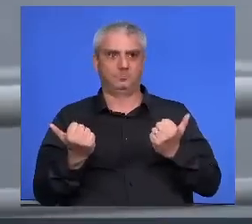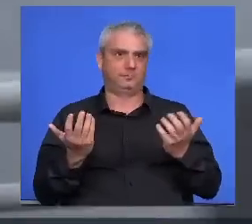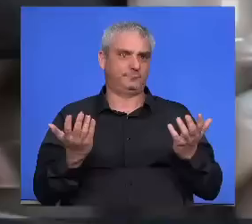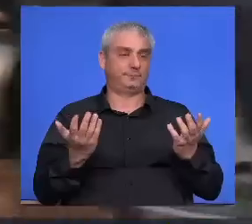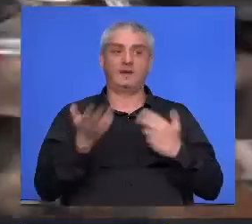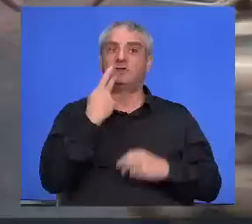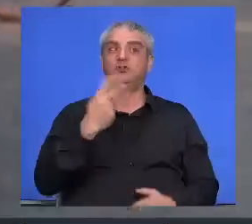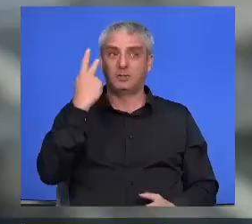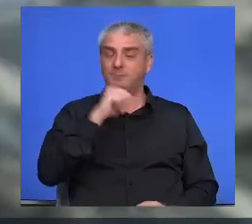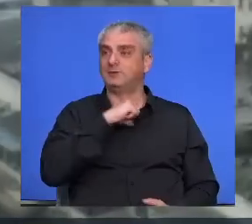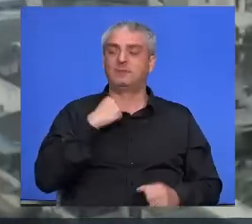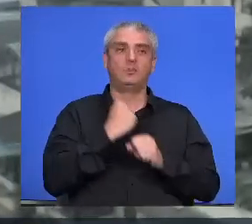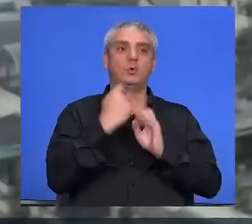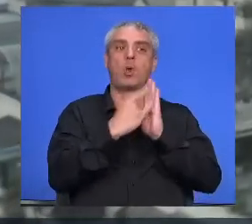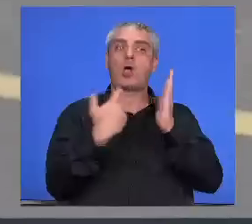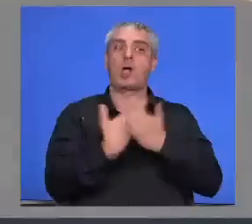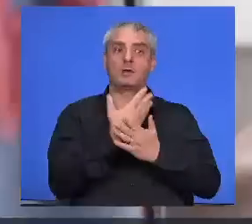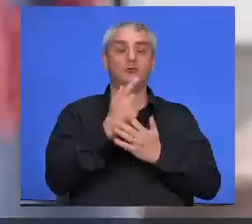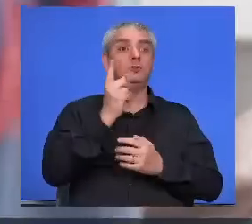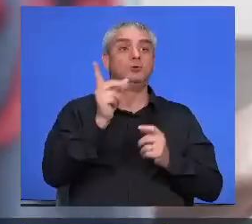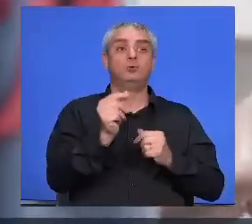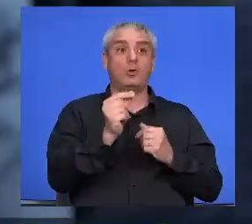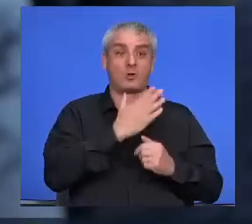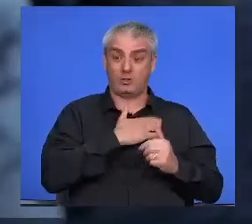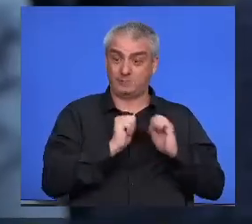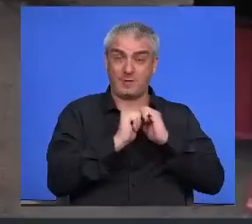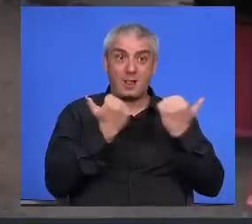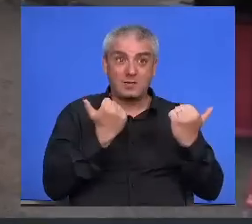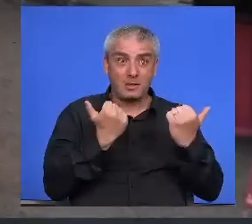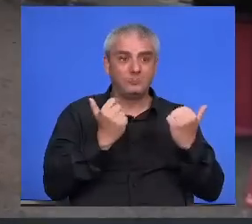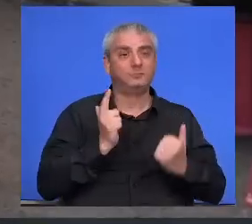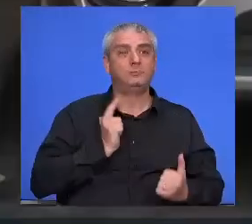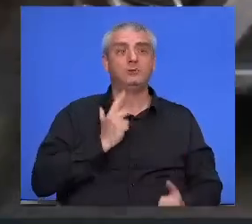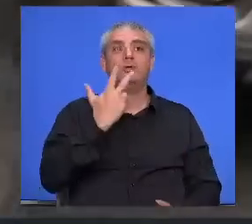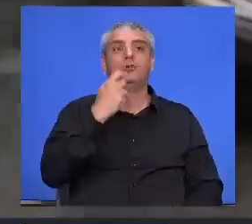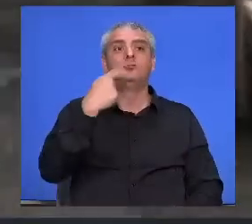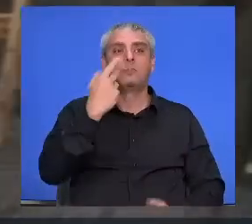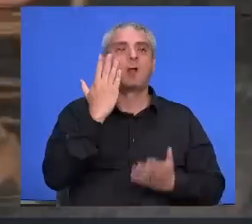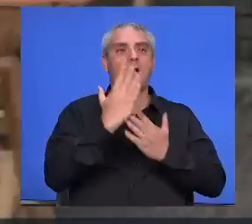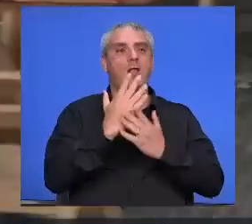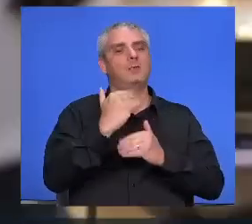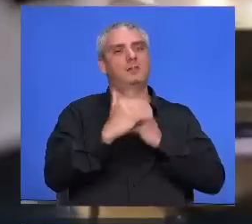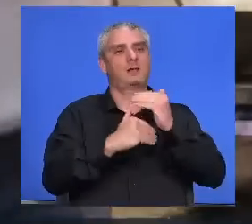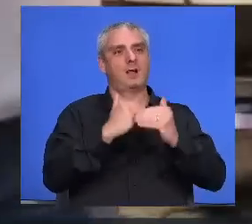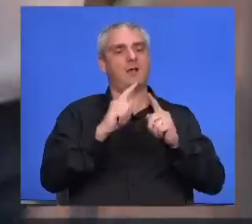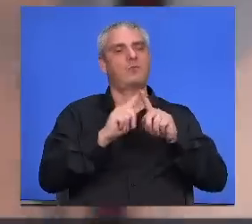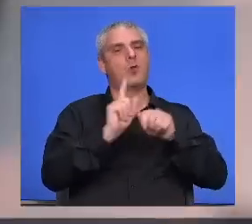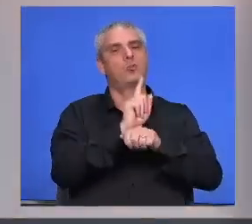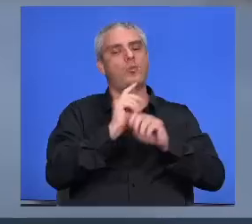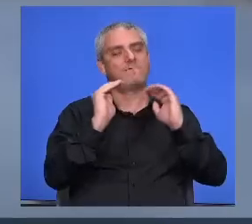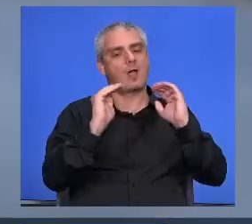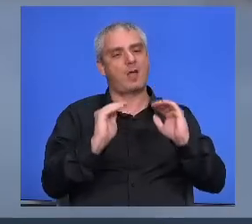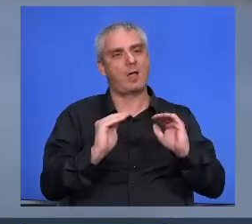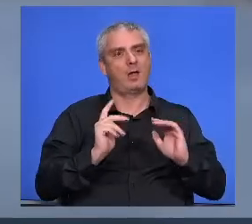לפני כשנתיים, הסינים העבירו חוק שמחייב זוגות שרוצים להתגרש להמתין 30 ימים עד שהם מתחילים בהליך רשמי. תקופת